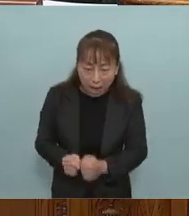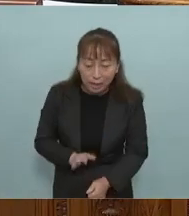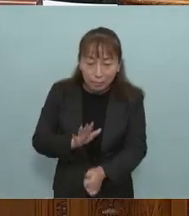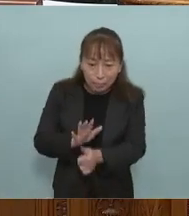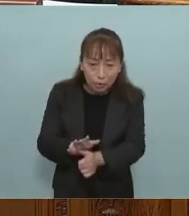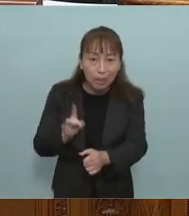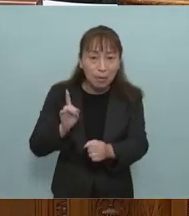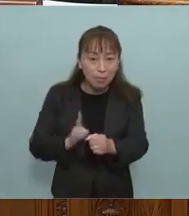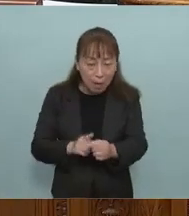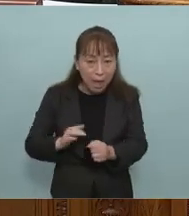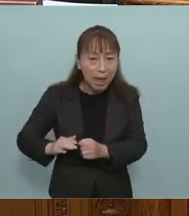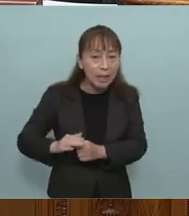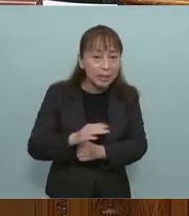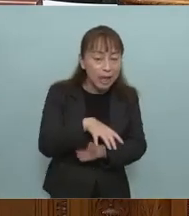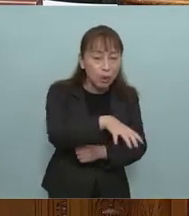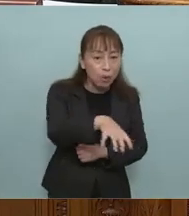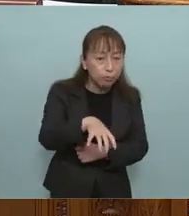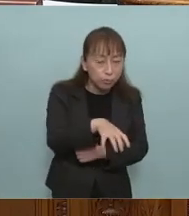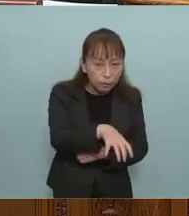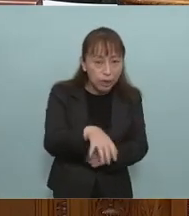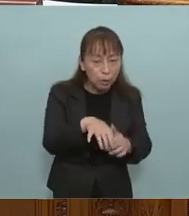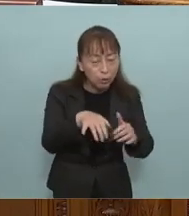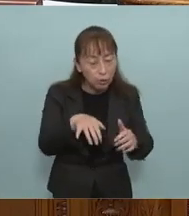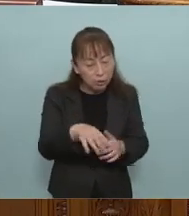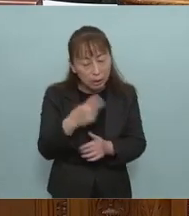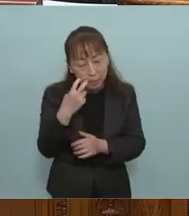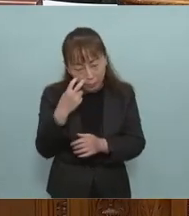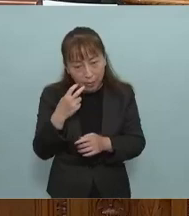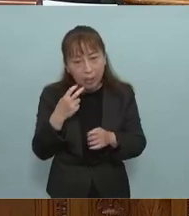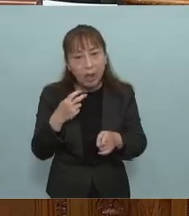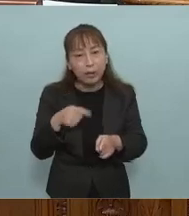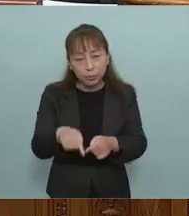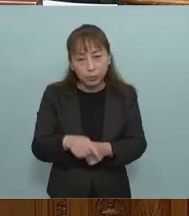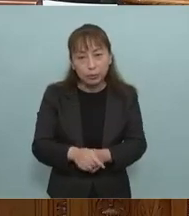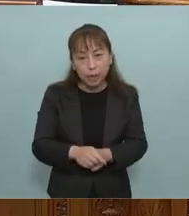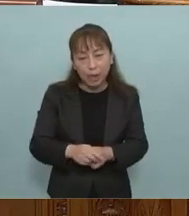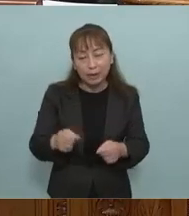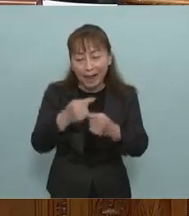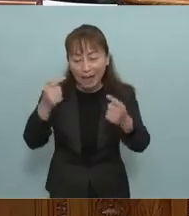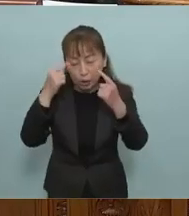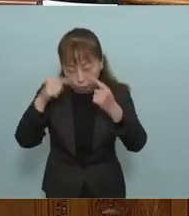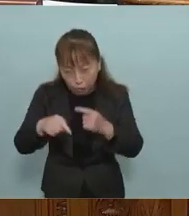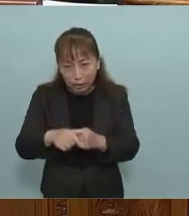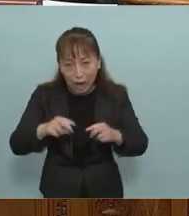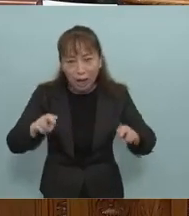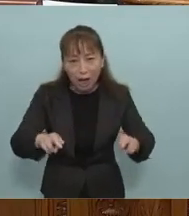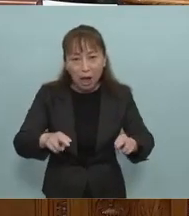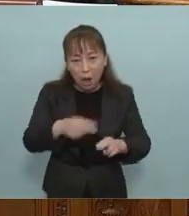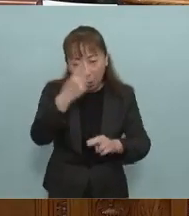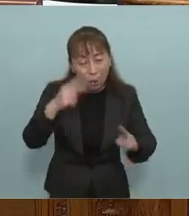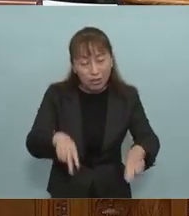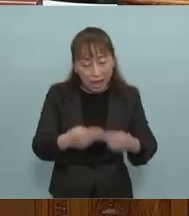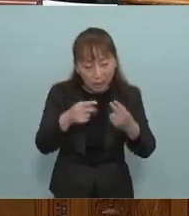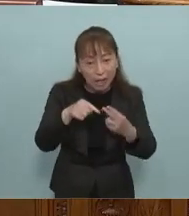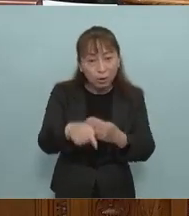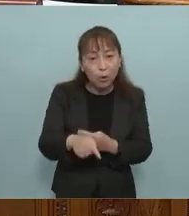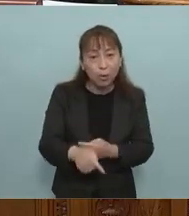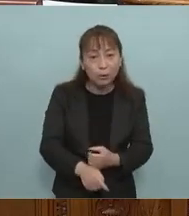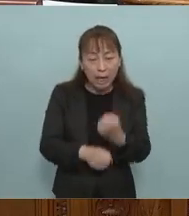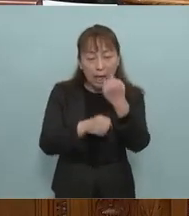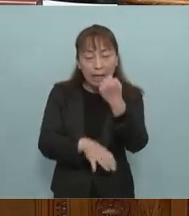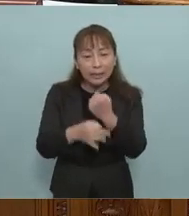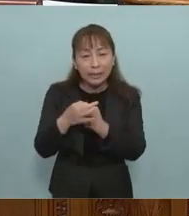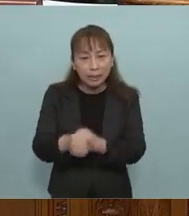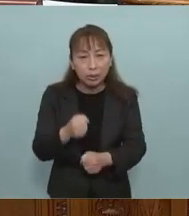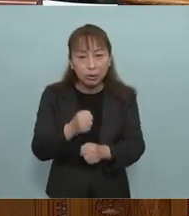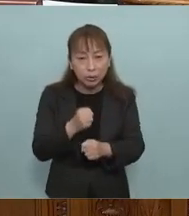分野の組織再編に取り組む大学、高専に対して、補正予算で基金を作り、中長期的